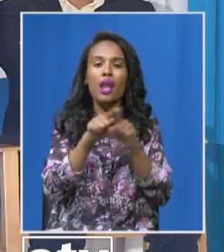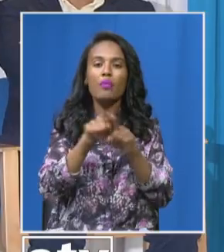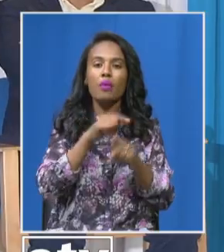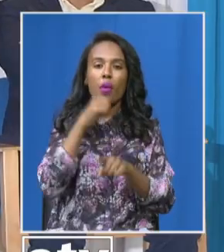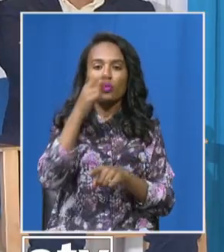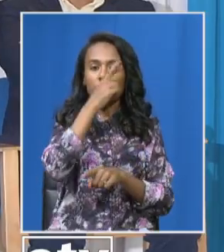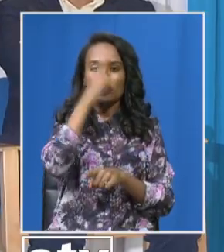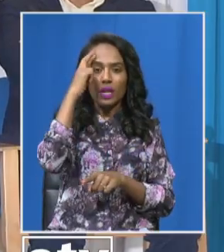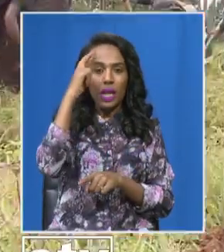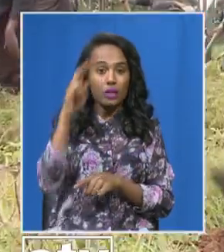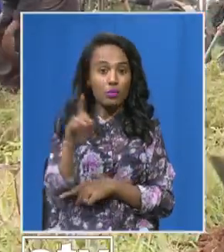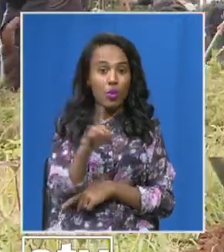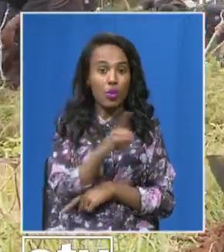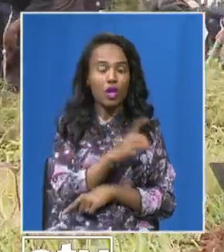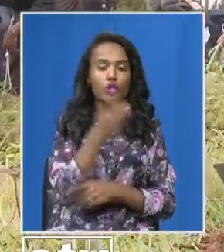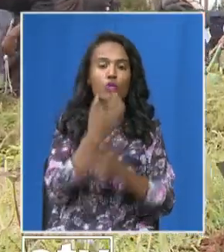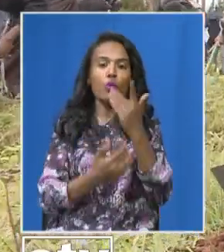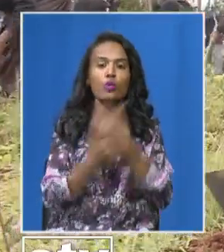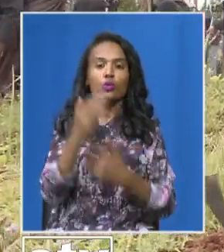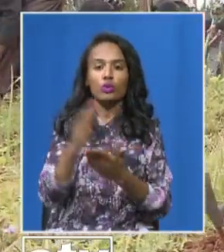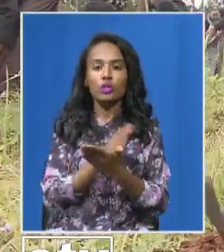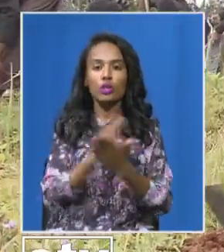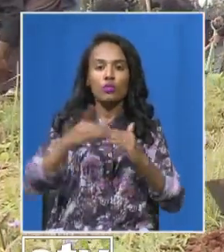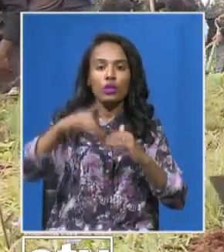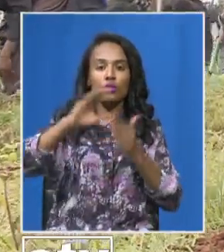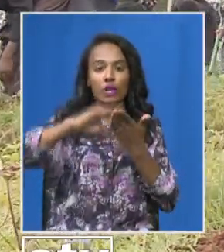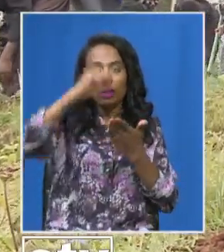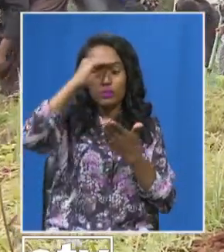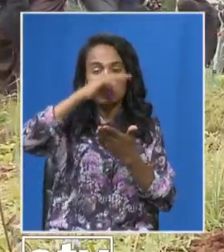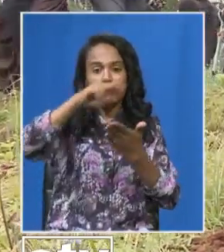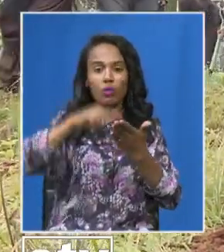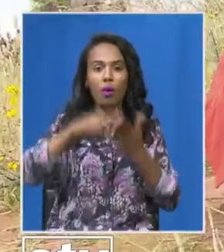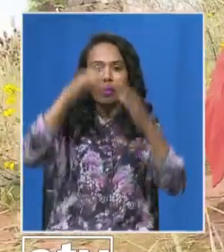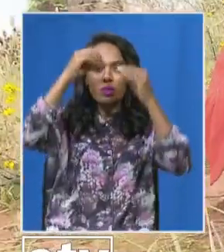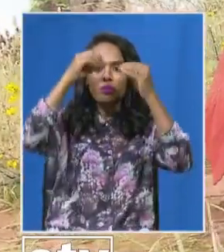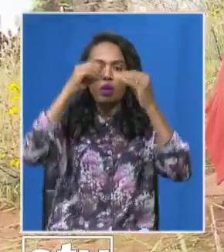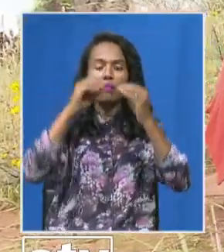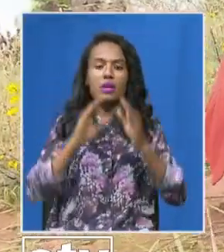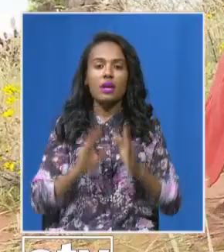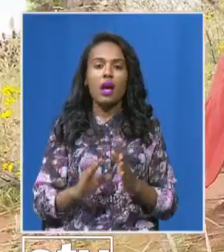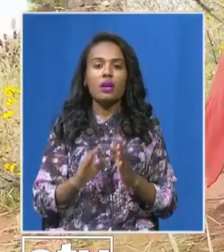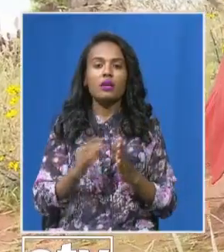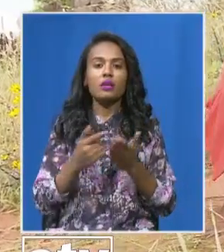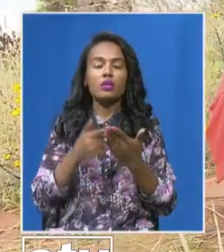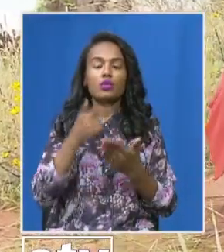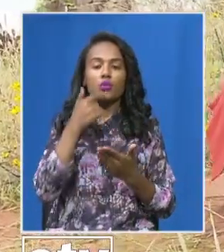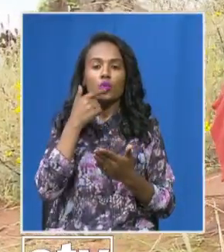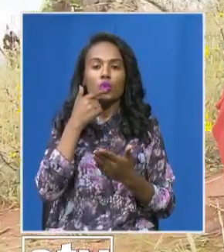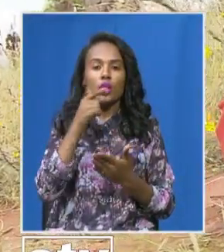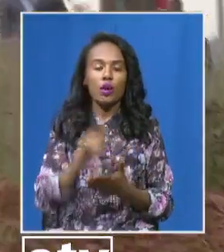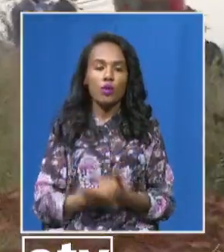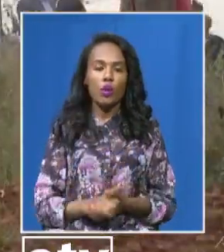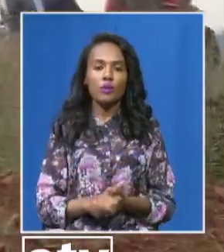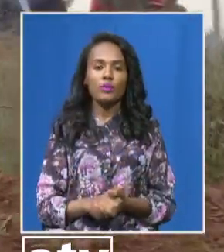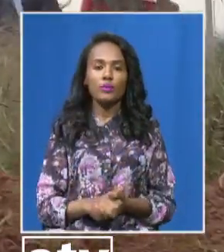አለመግባባቶች ምክንያት መሆናቸው በውይይቱ የተሳተፉ የከፍተኛ ትምህርት ተቋማት መምህራን እንዲህ ሲሉ ገልጸዋል።